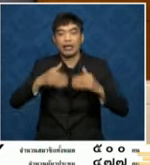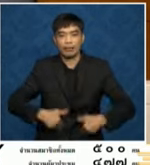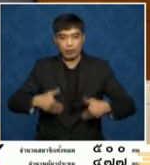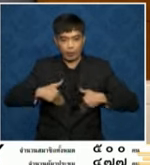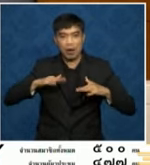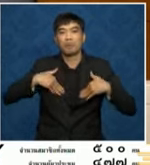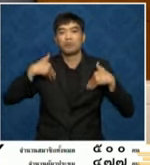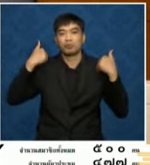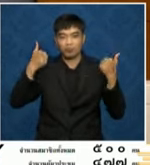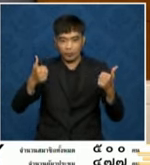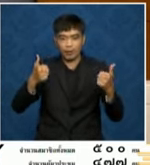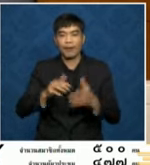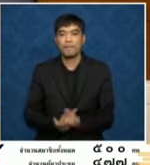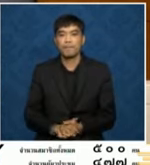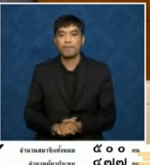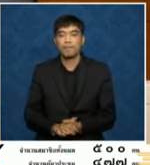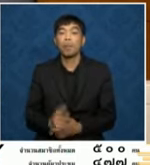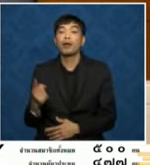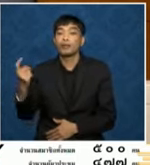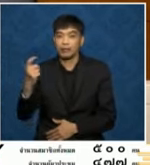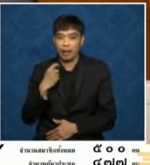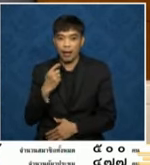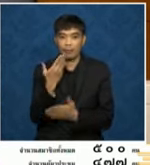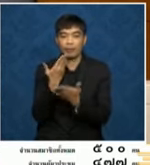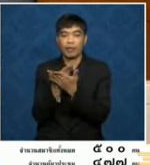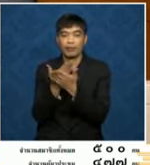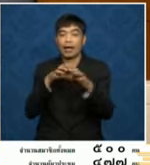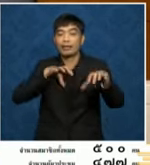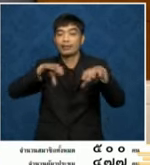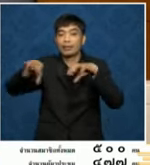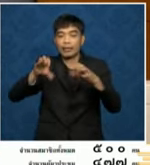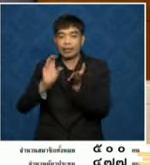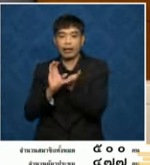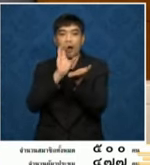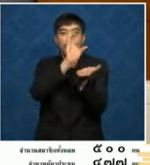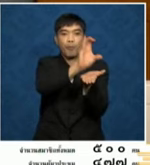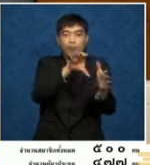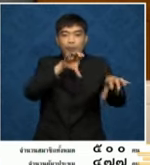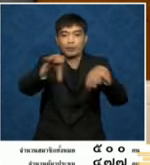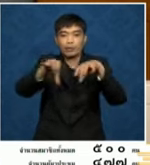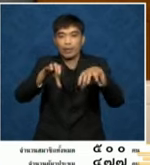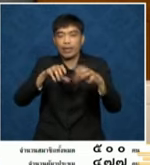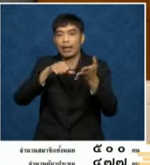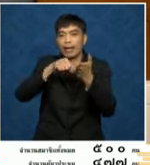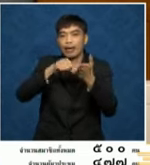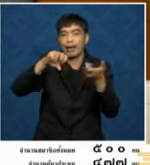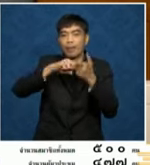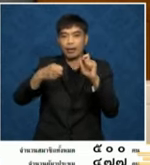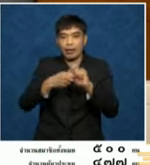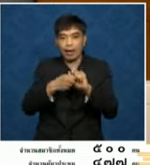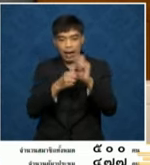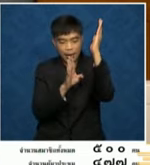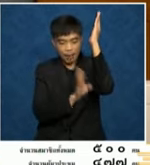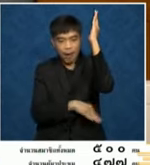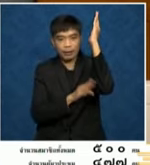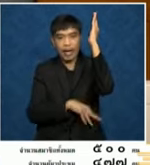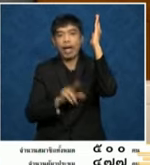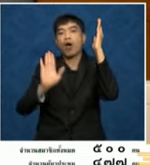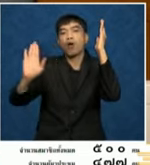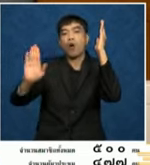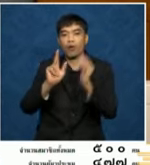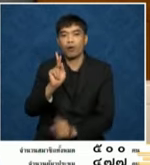ส่วนของคำถามเกี่ยวกับเรื่องของการจัดสรรงบประมาณการขับเคลื่อนการแก้ไขปัญหาจังหวัดชายแดนภาคใต้ของกรมน.